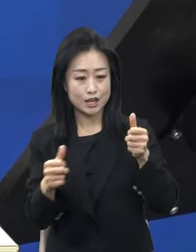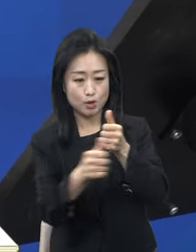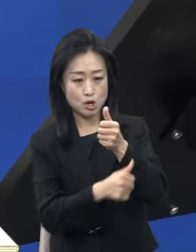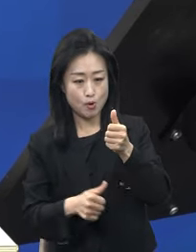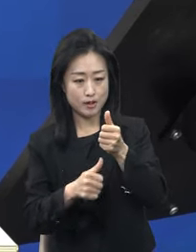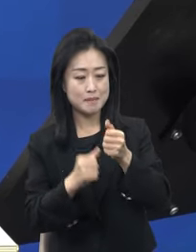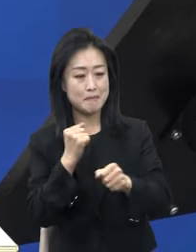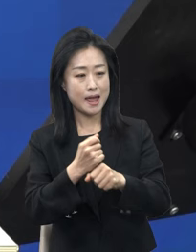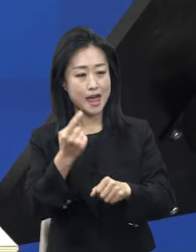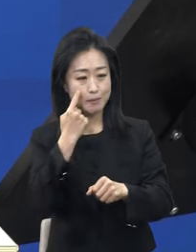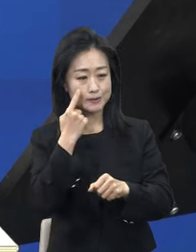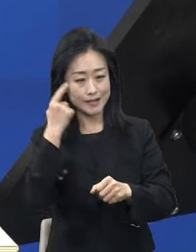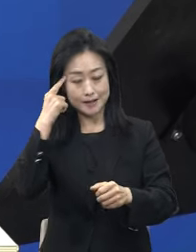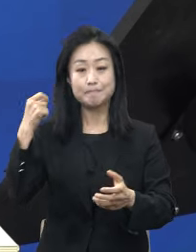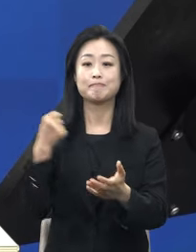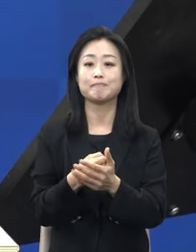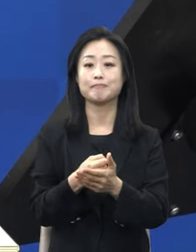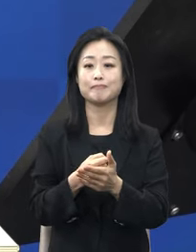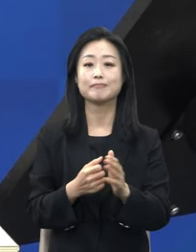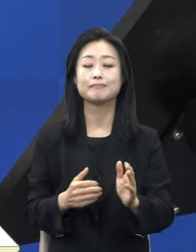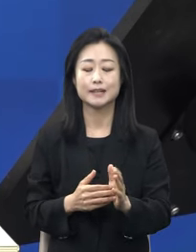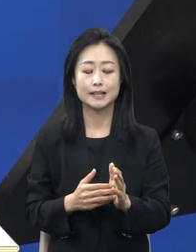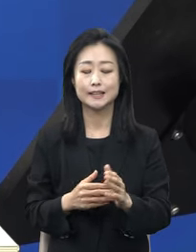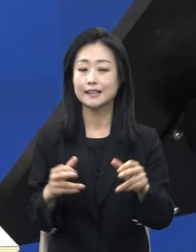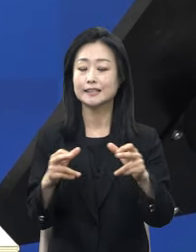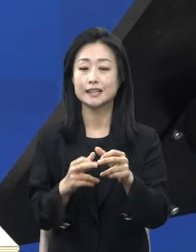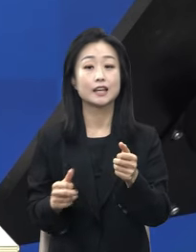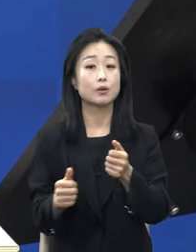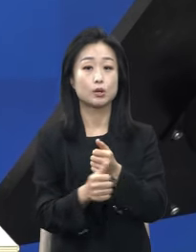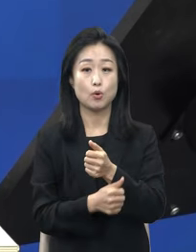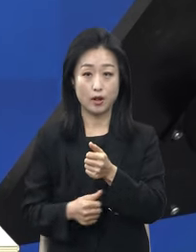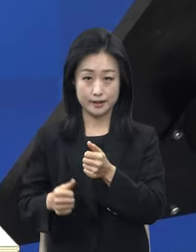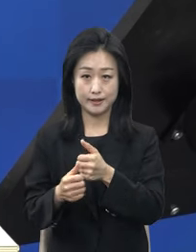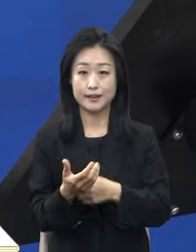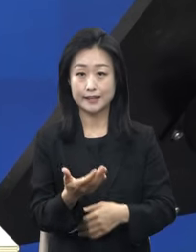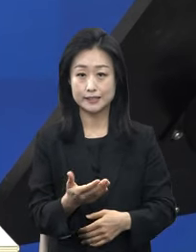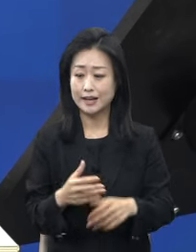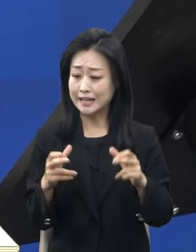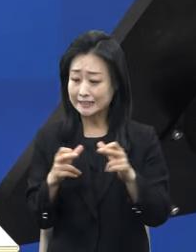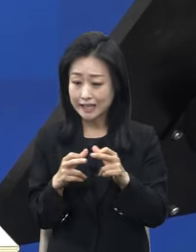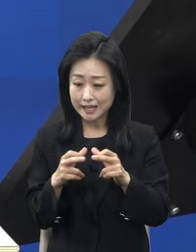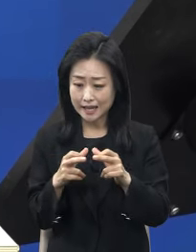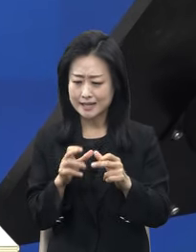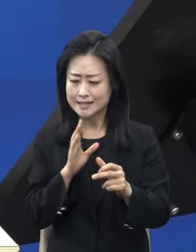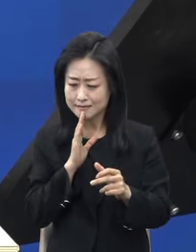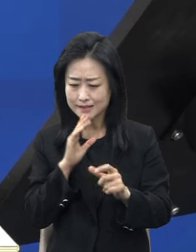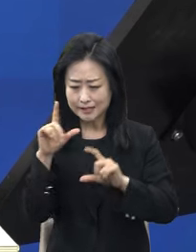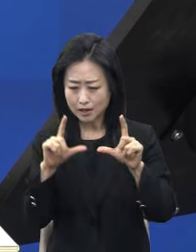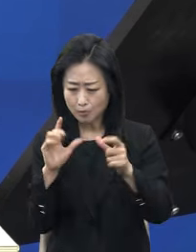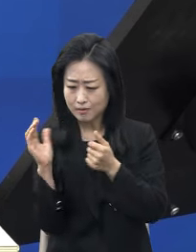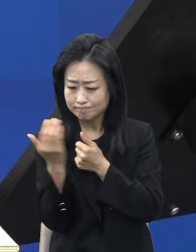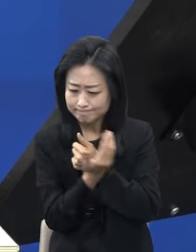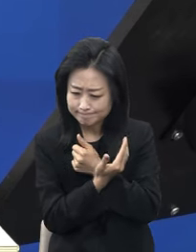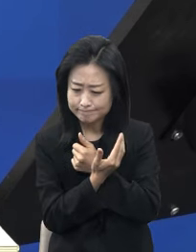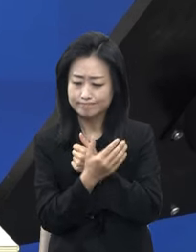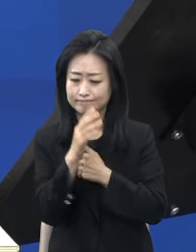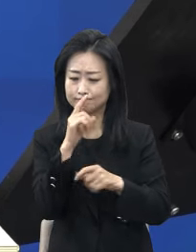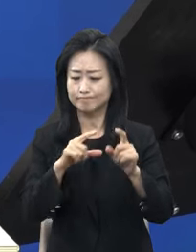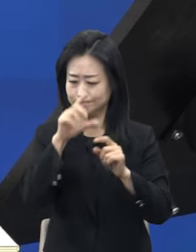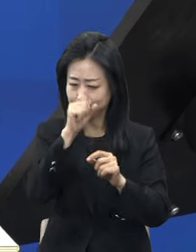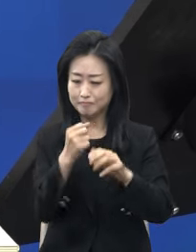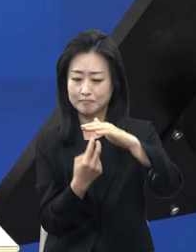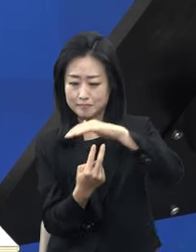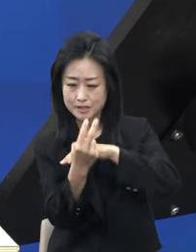자리에 섰습니다. 장애인위원회가 장애인분들의 현실을 보듬어주는 더 나은 정책과 비전을